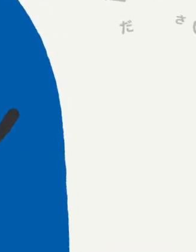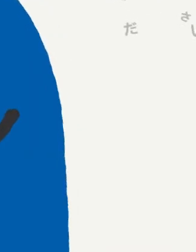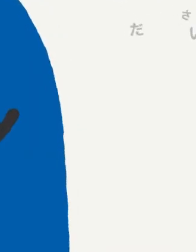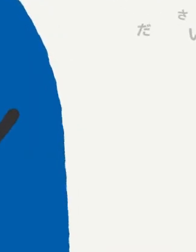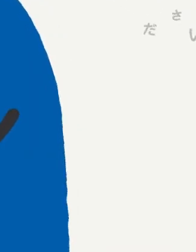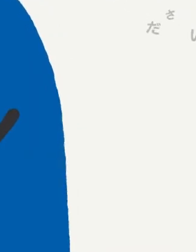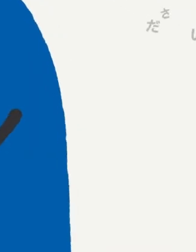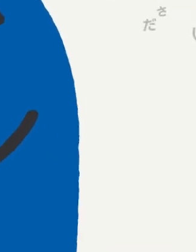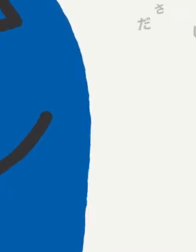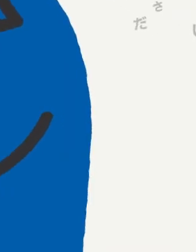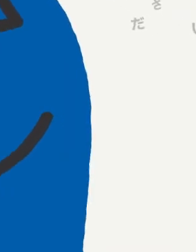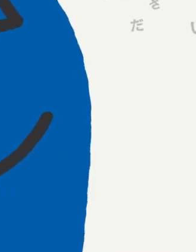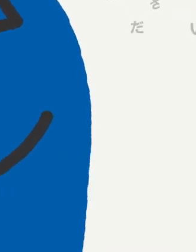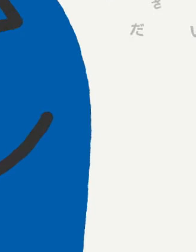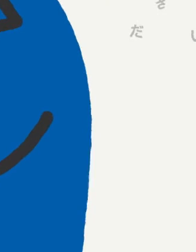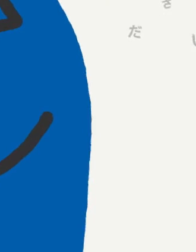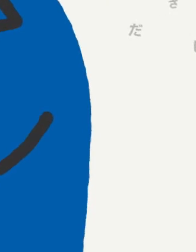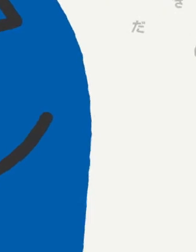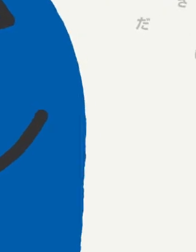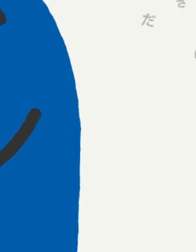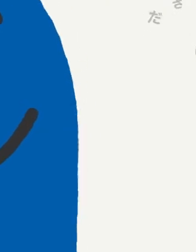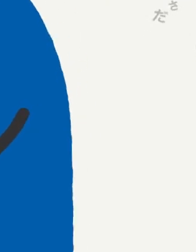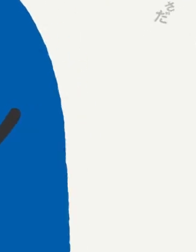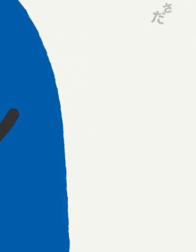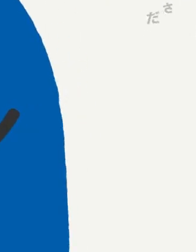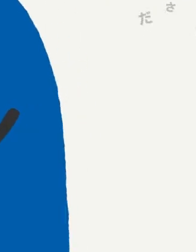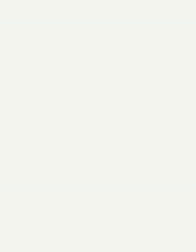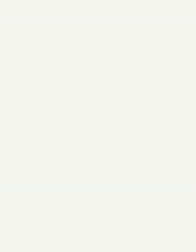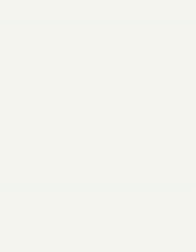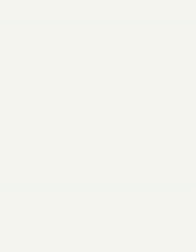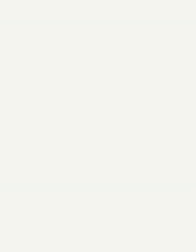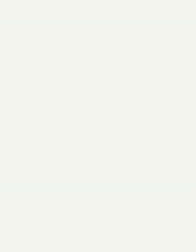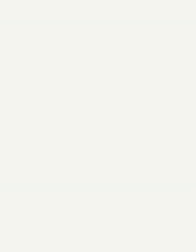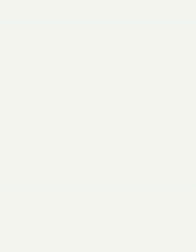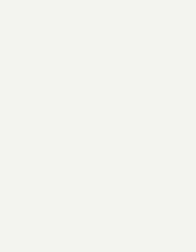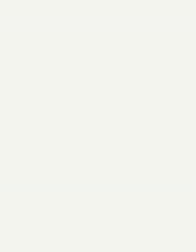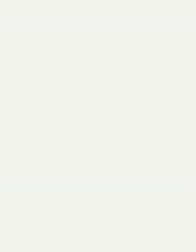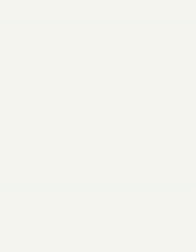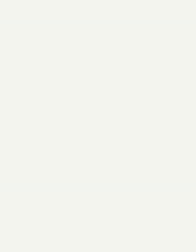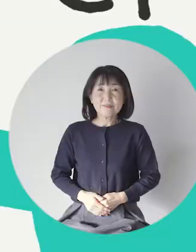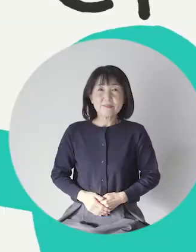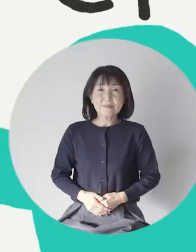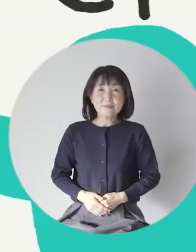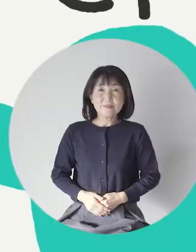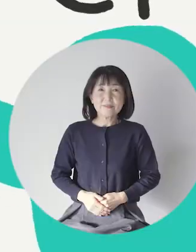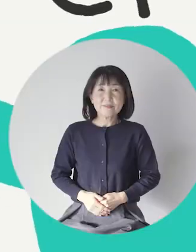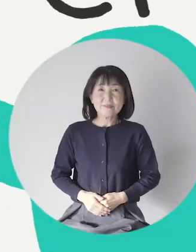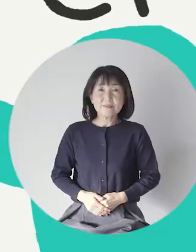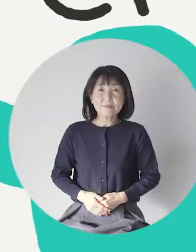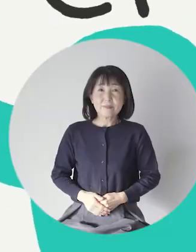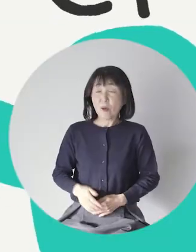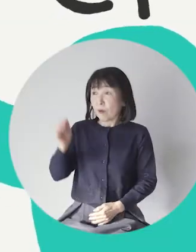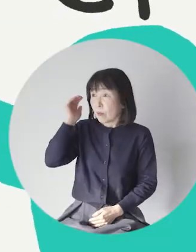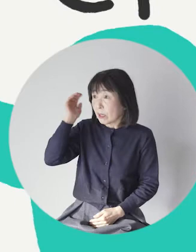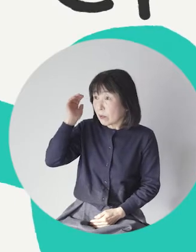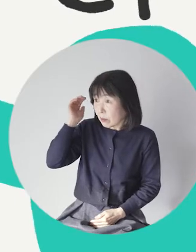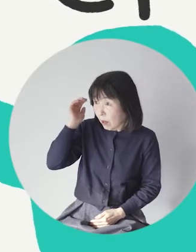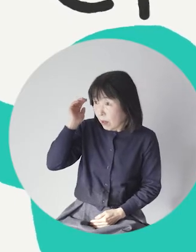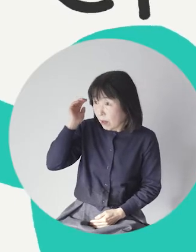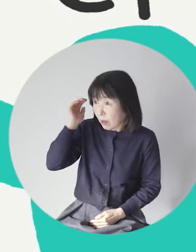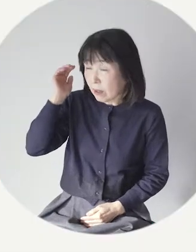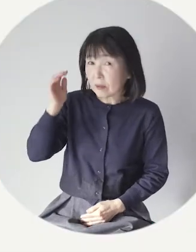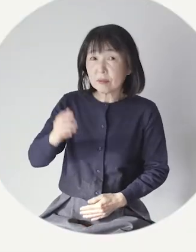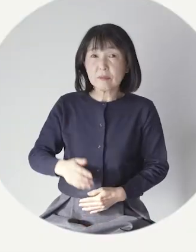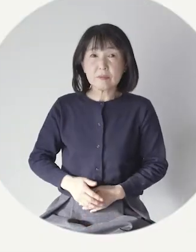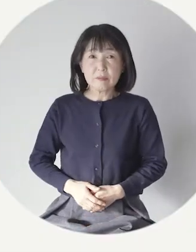口調で説明する駅員、それが理解できず困っている男性。その様子に気がつき、お困りですかと男性に声をかける主人